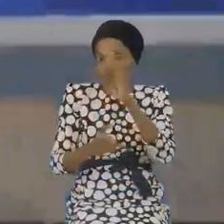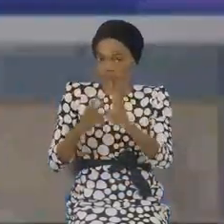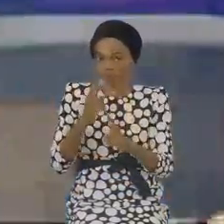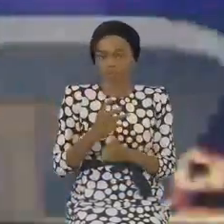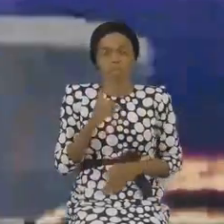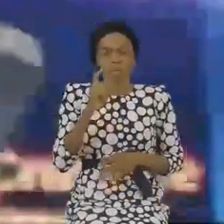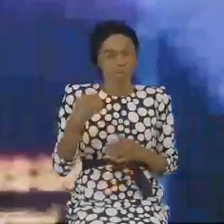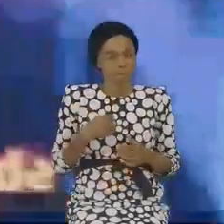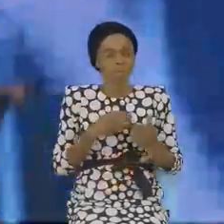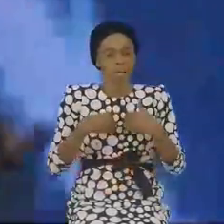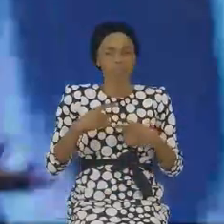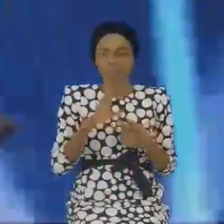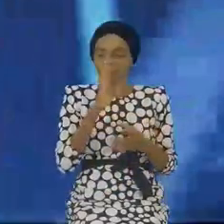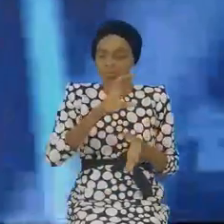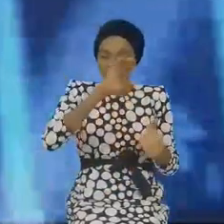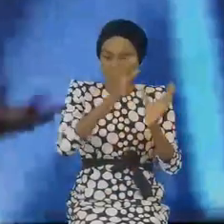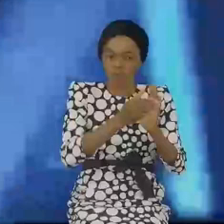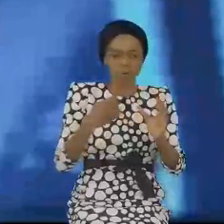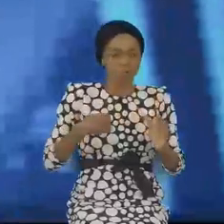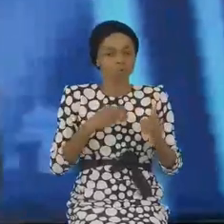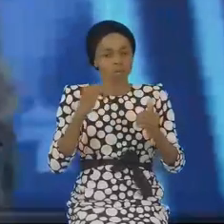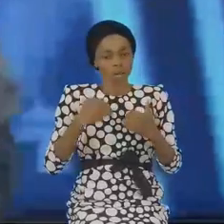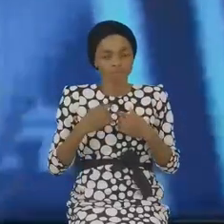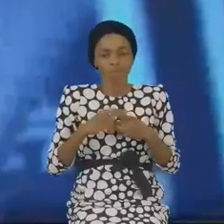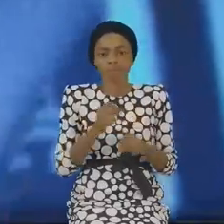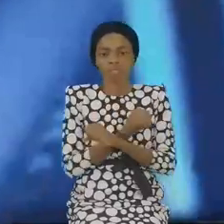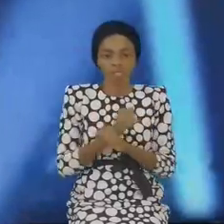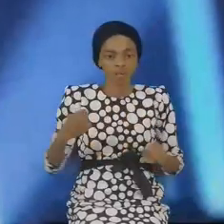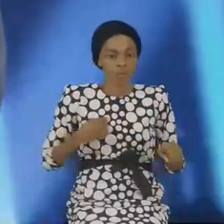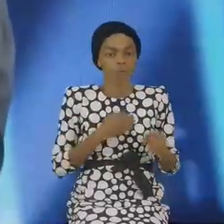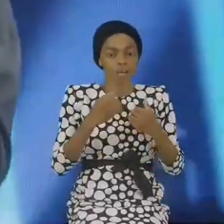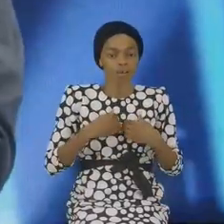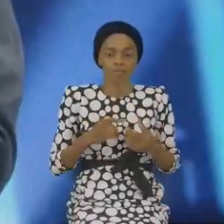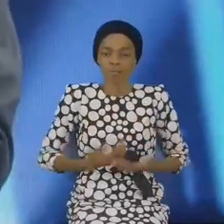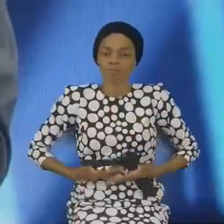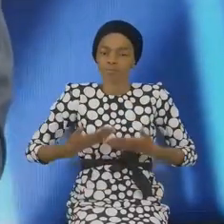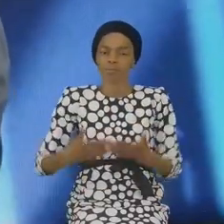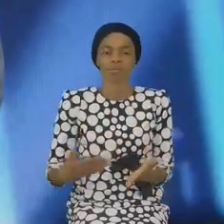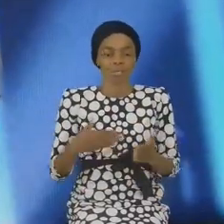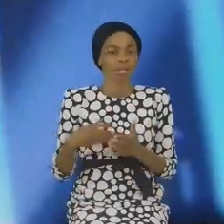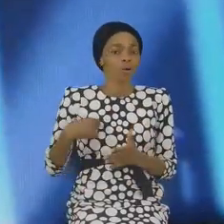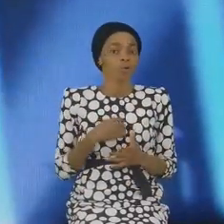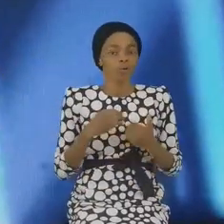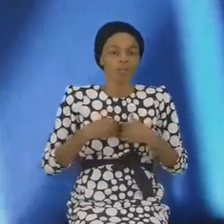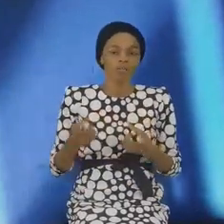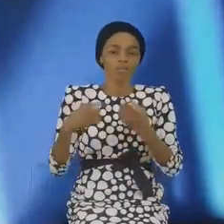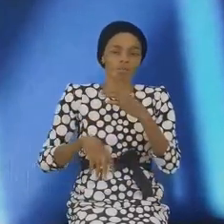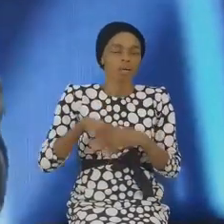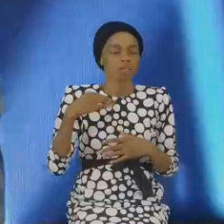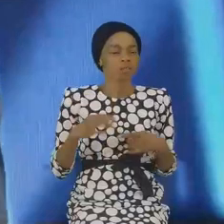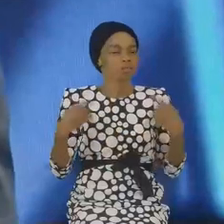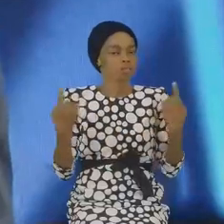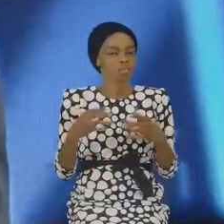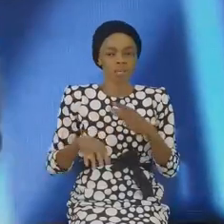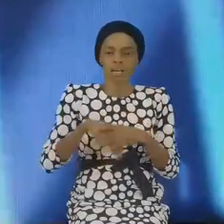être convertis, nous devons être sauvés, nous devons naître de nouveau. Et nous devons donc sortir du péché, sortir du mal, nous devons